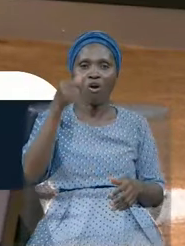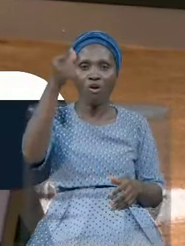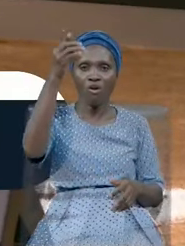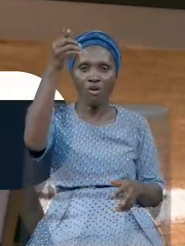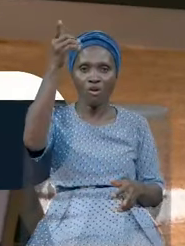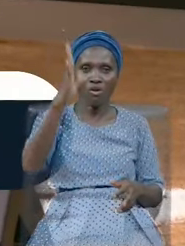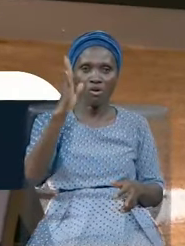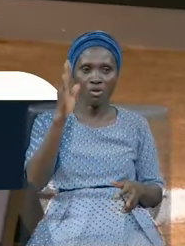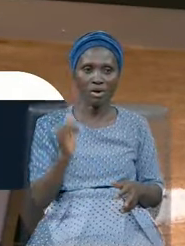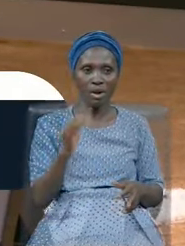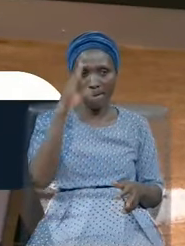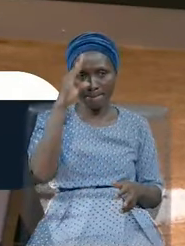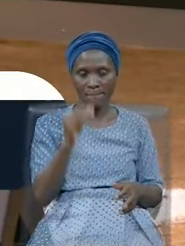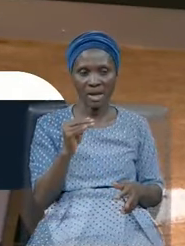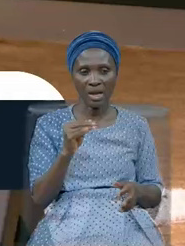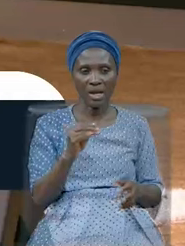diss